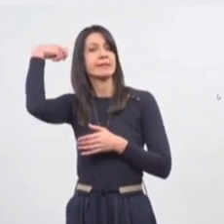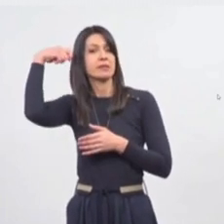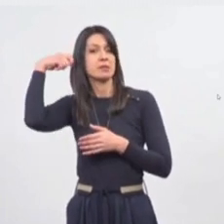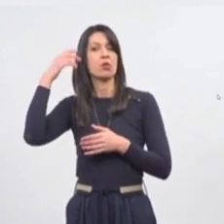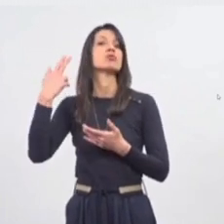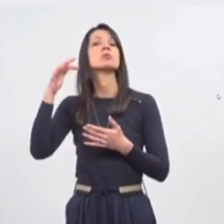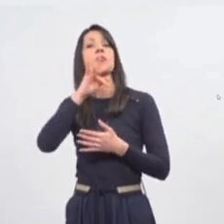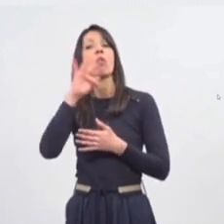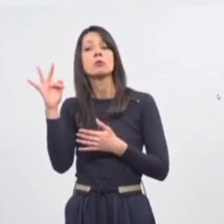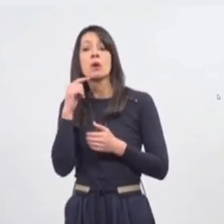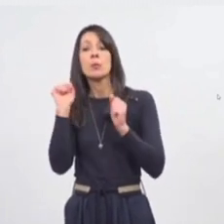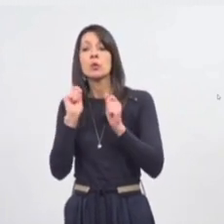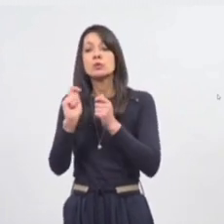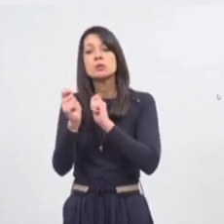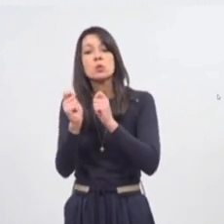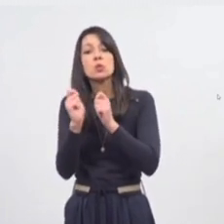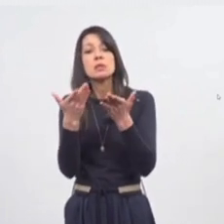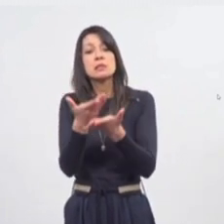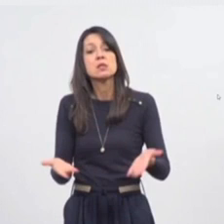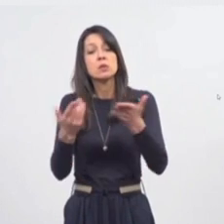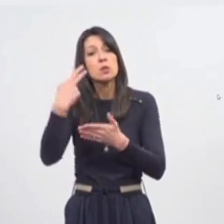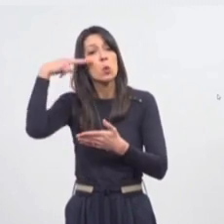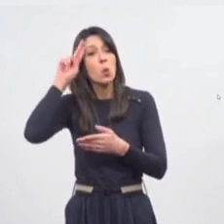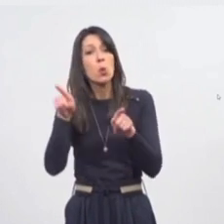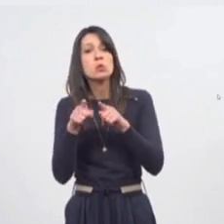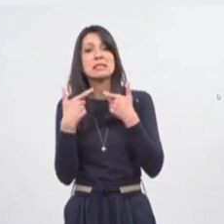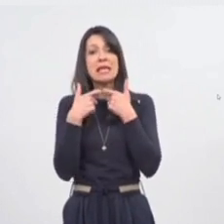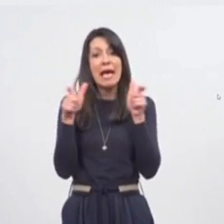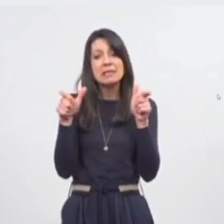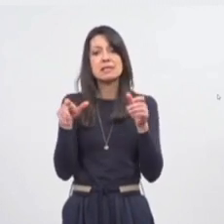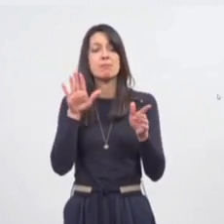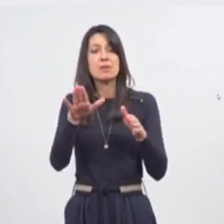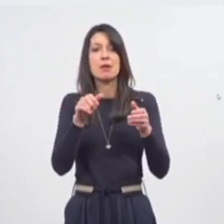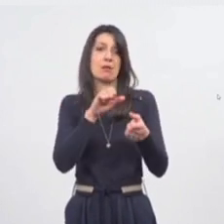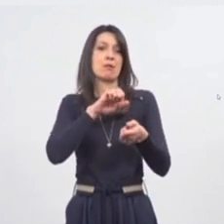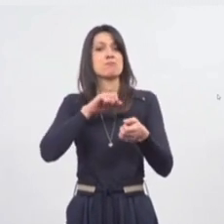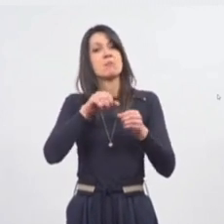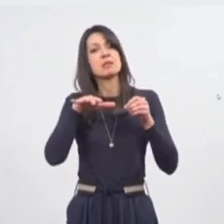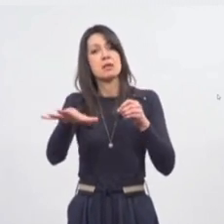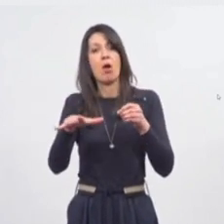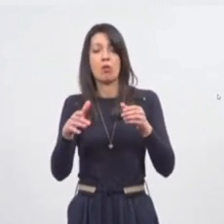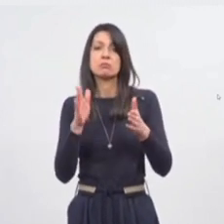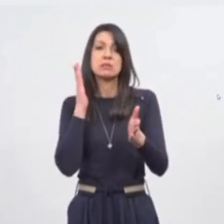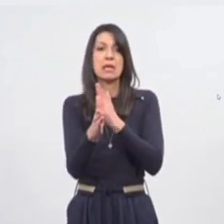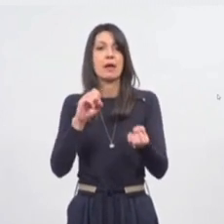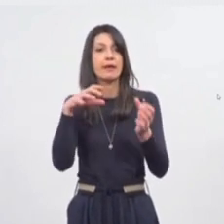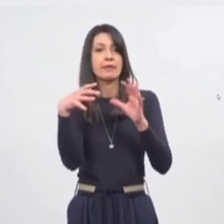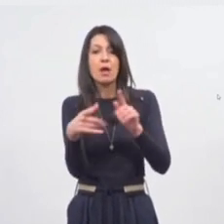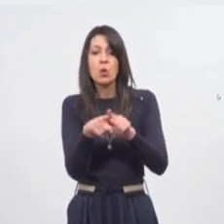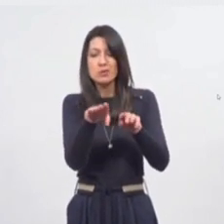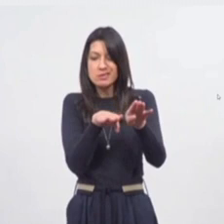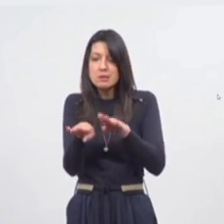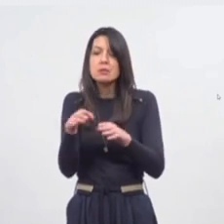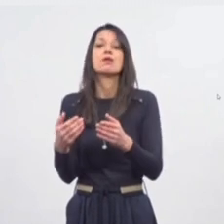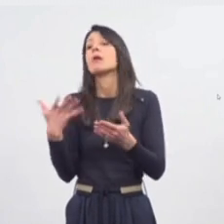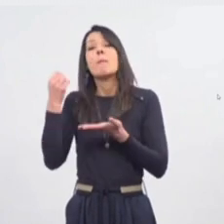en Europe et à l'accès aux contenus européens en ligne, et d'autre part, des moyens de préserver et de valoriser le patrimoine européen.